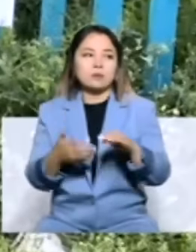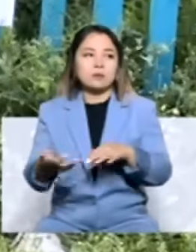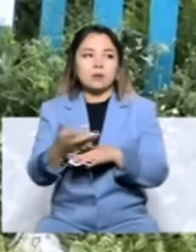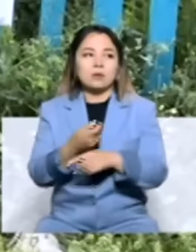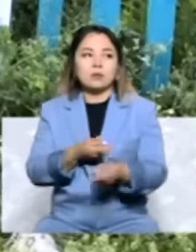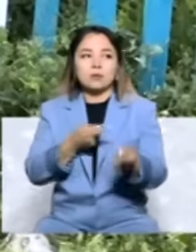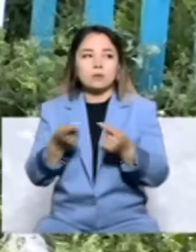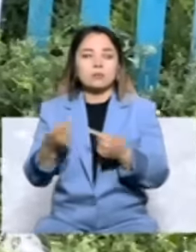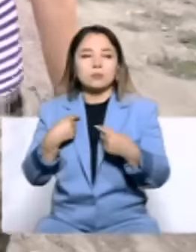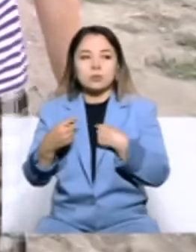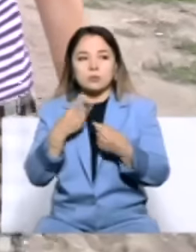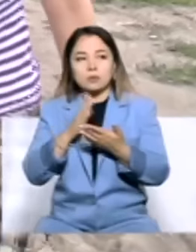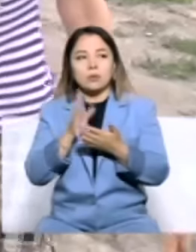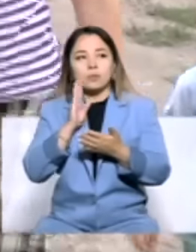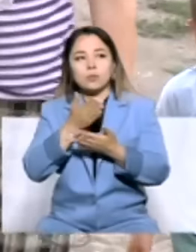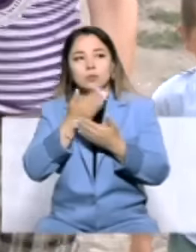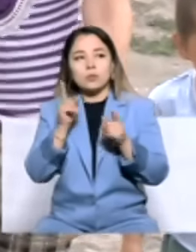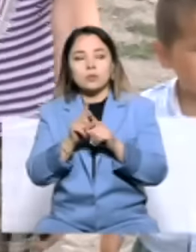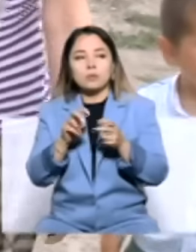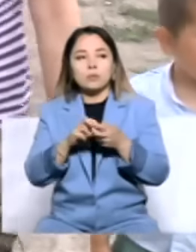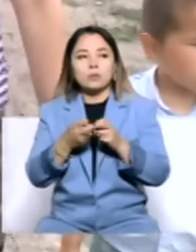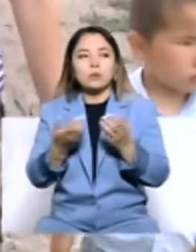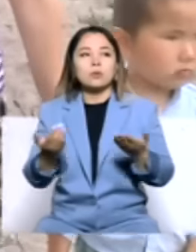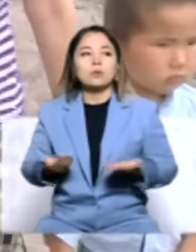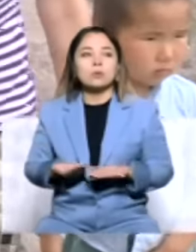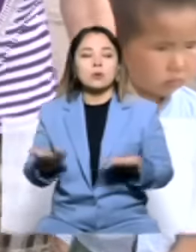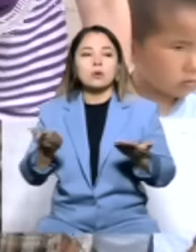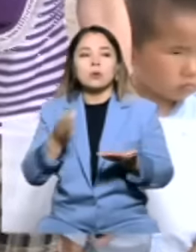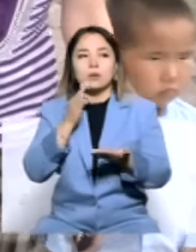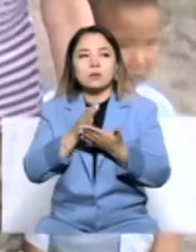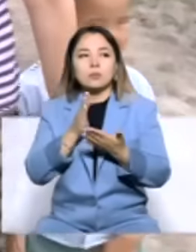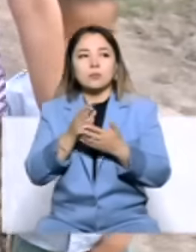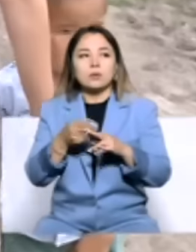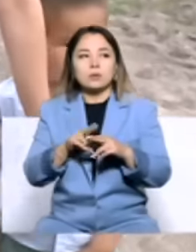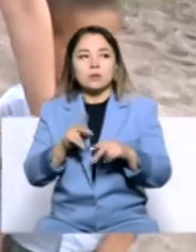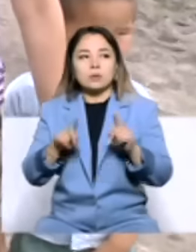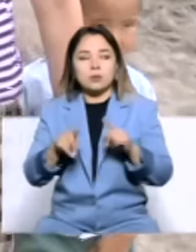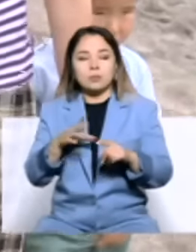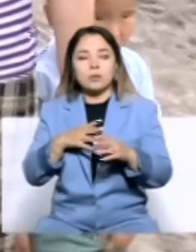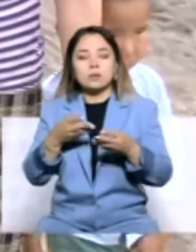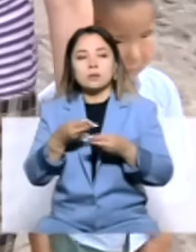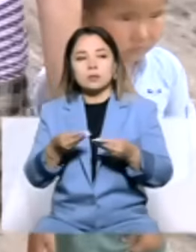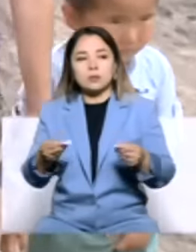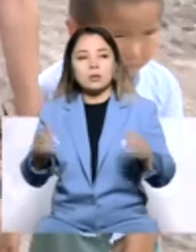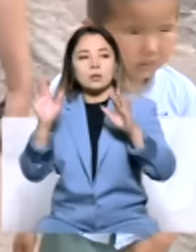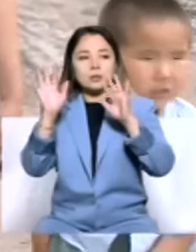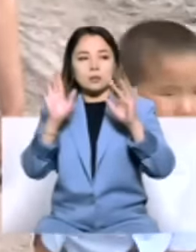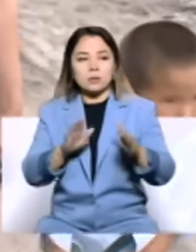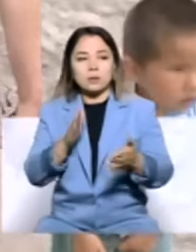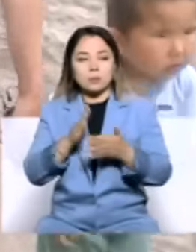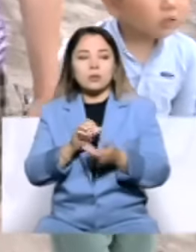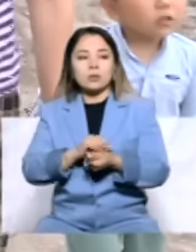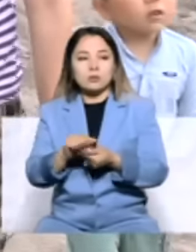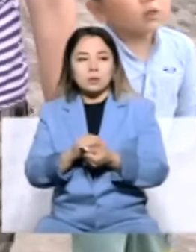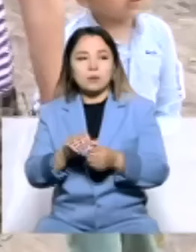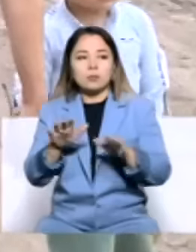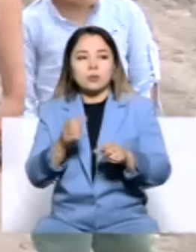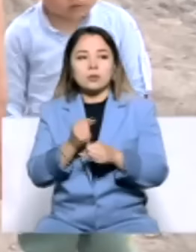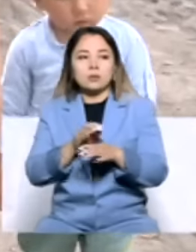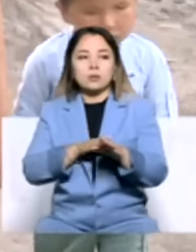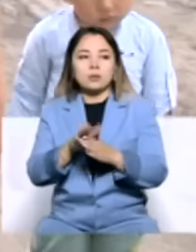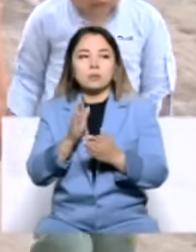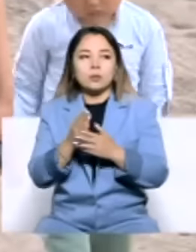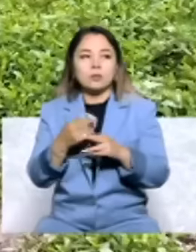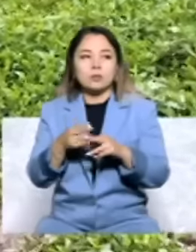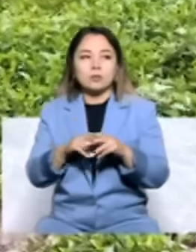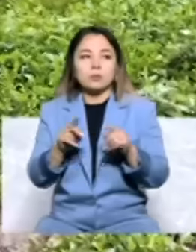отыратын күндеріміз де болды. Су болмаса сонда қалай күн көресіздер? Енді сол кейде қар ертіп денетеміз, кір жуамыз, шіпте қоямыз қарын су.